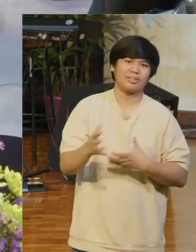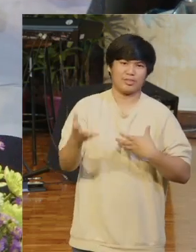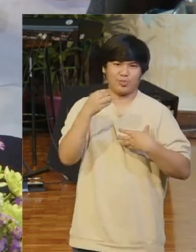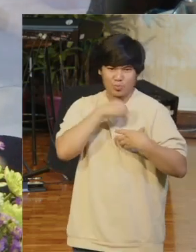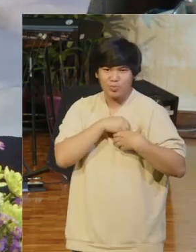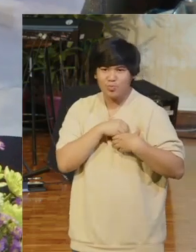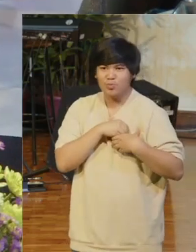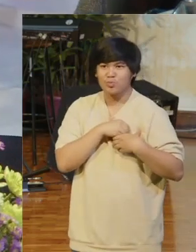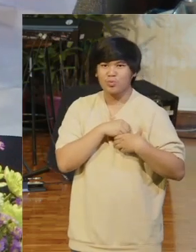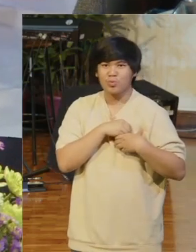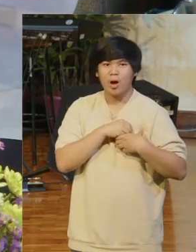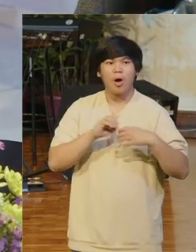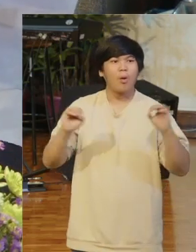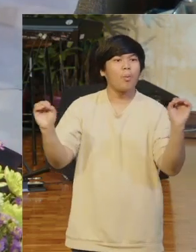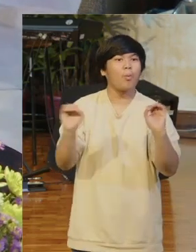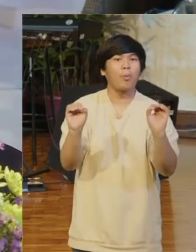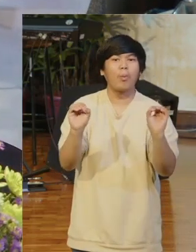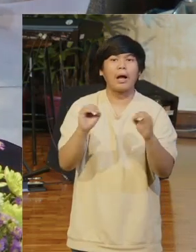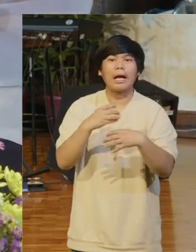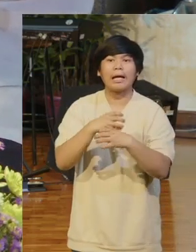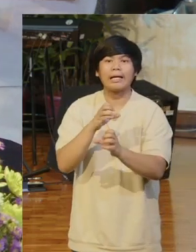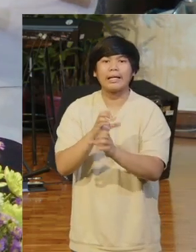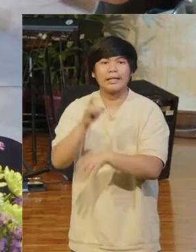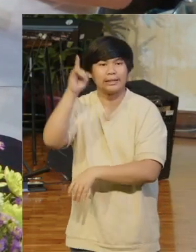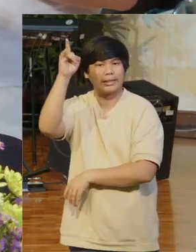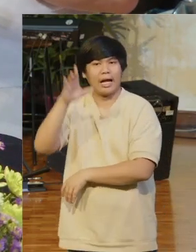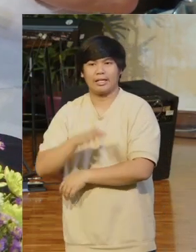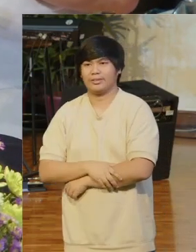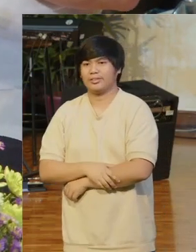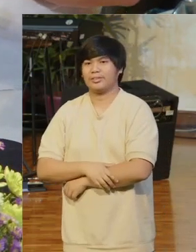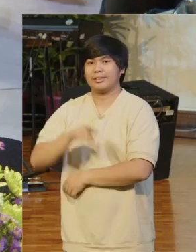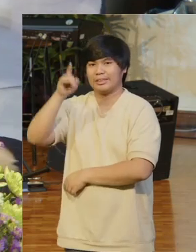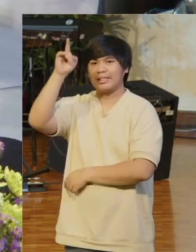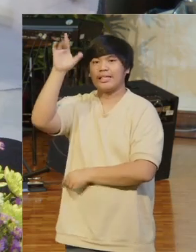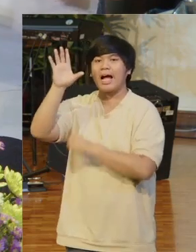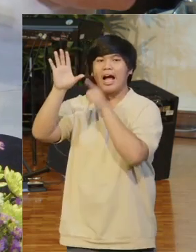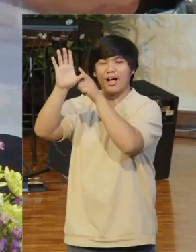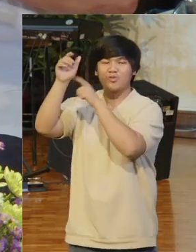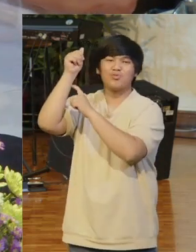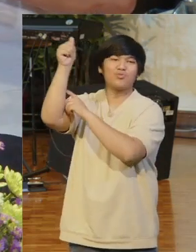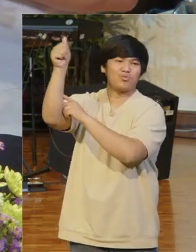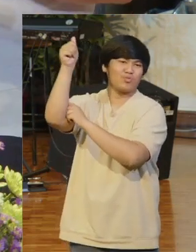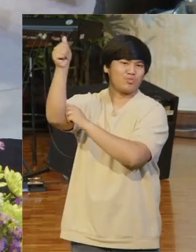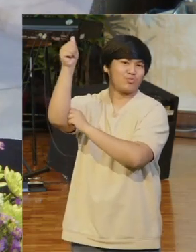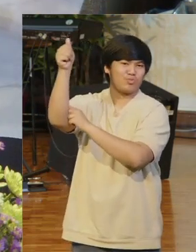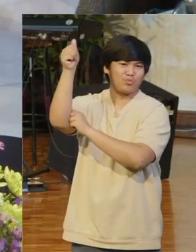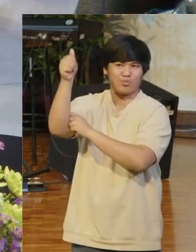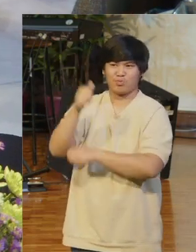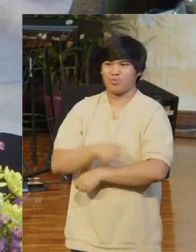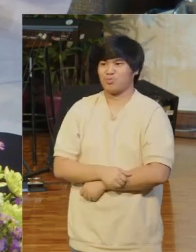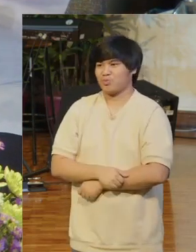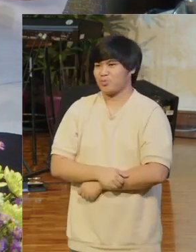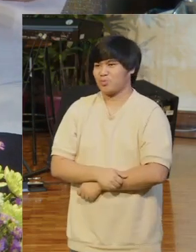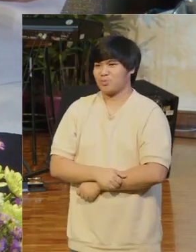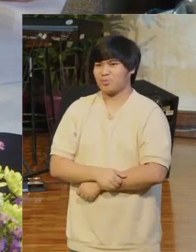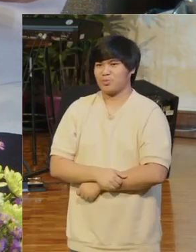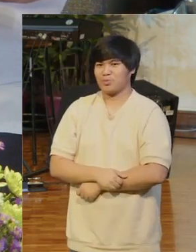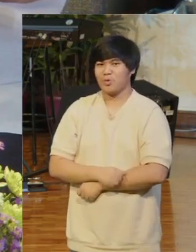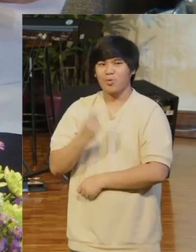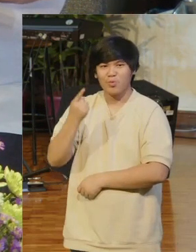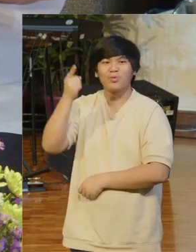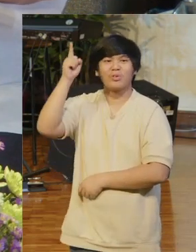Himself. Siya lang po ang merong buhay sa Kanyang sarili. Nagmumula sa Kanyang